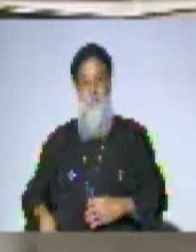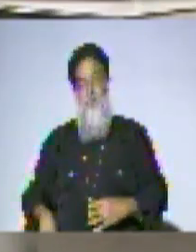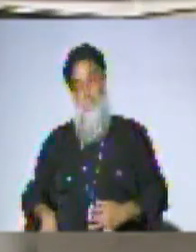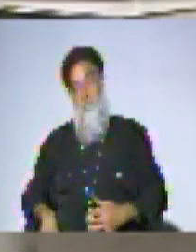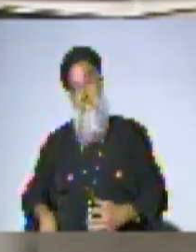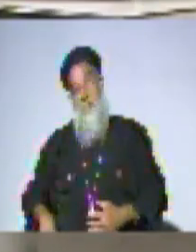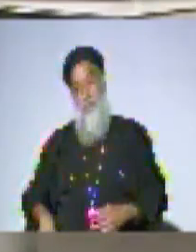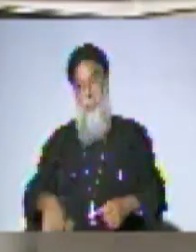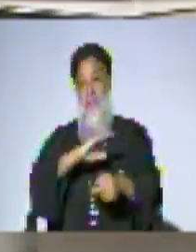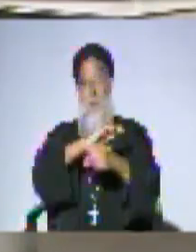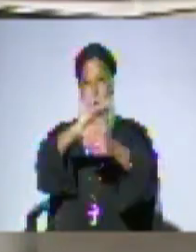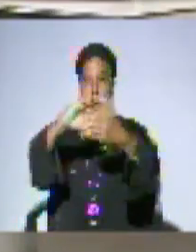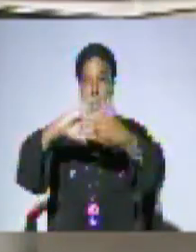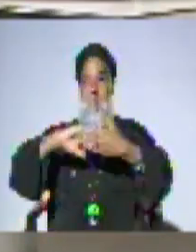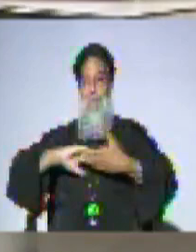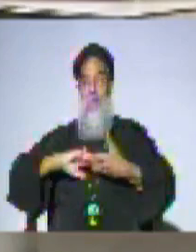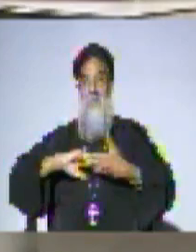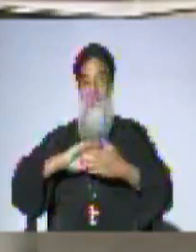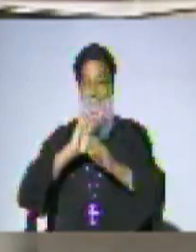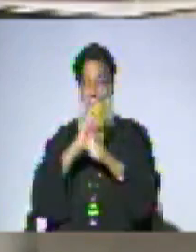الذبيحة تشفع فينا،